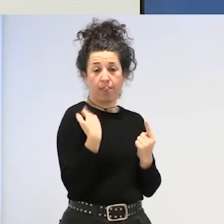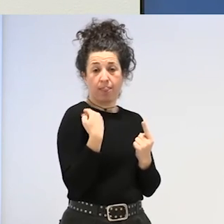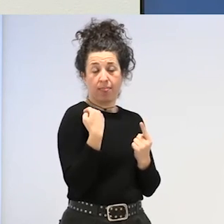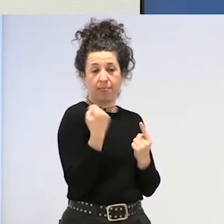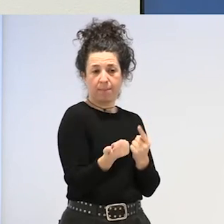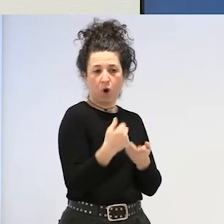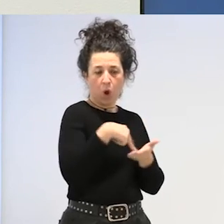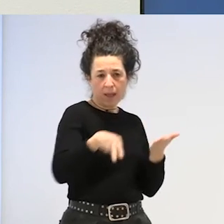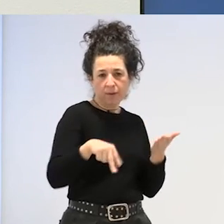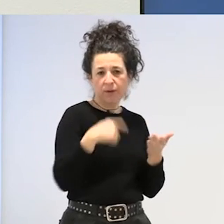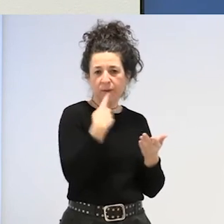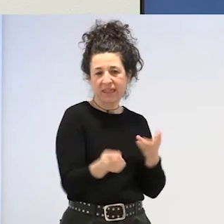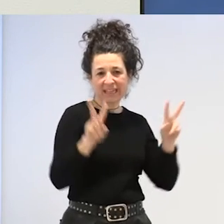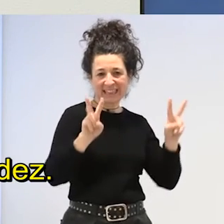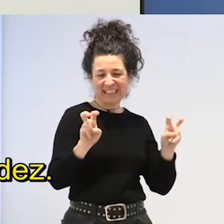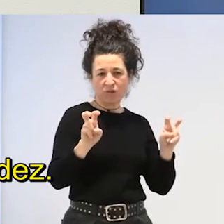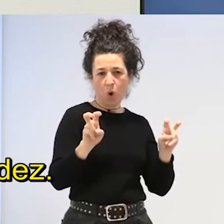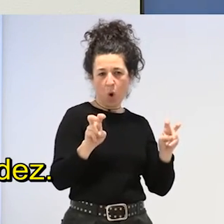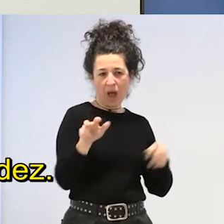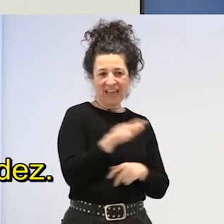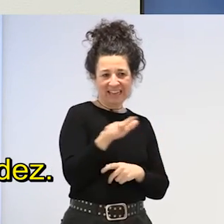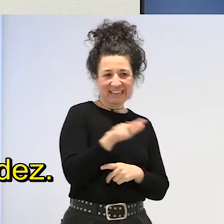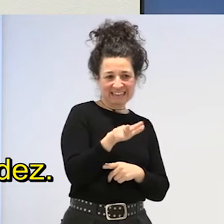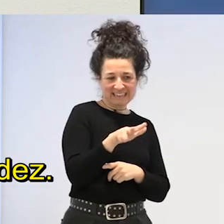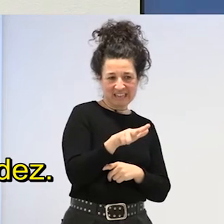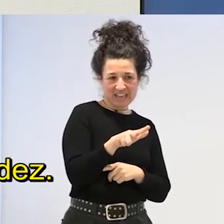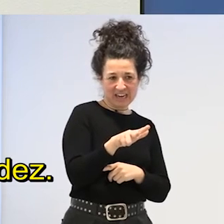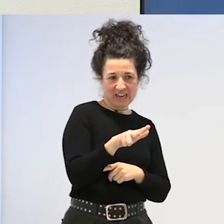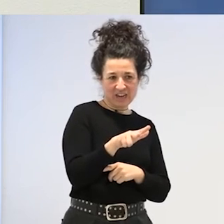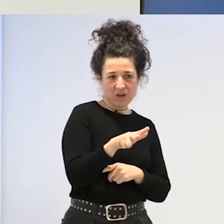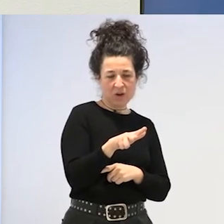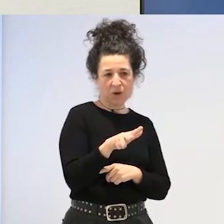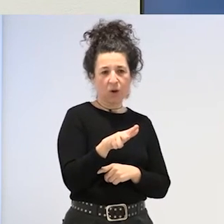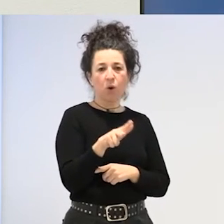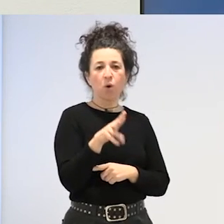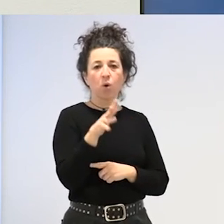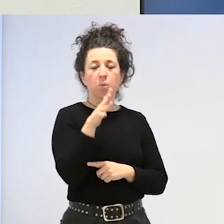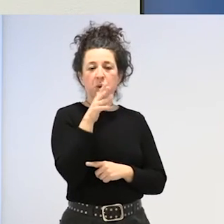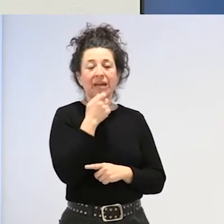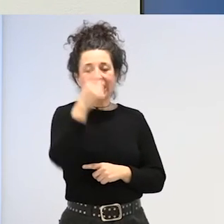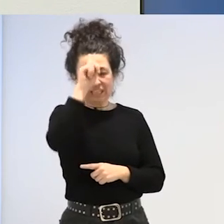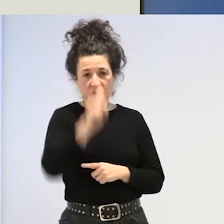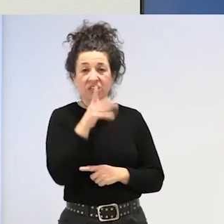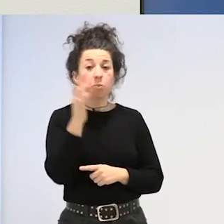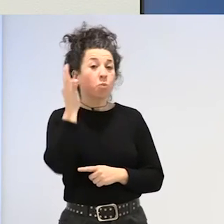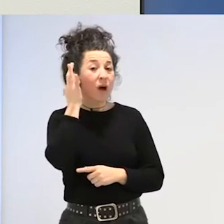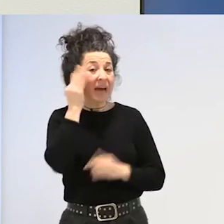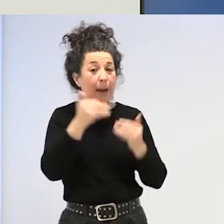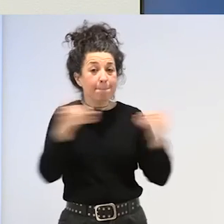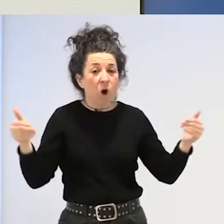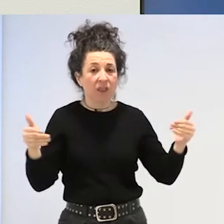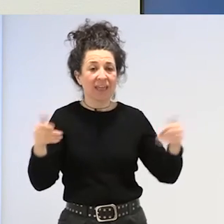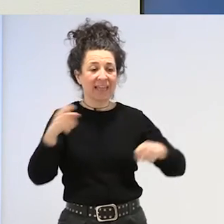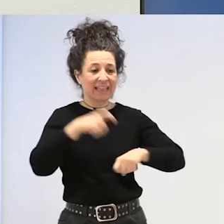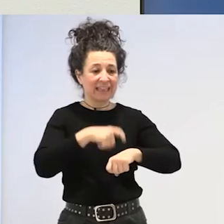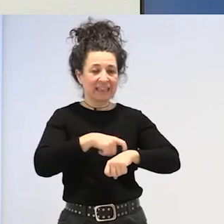erdaraz esango dut, ingresiatu, eta egit mujer al borde del tiempo adibidez bai. Sekulako utopia derra iduritu zait.